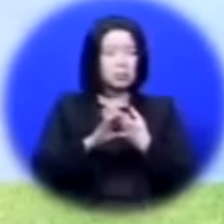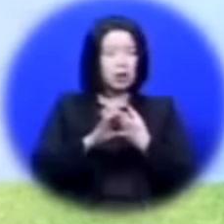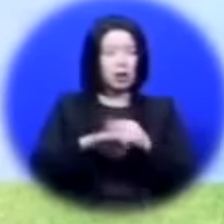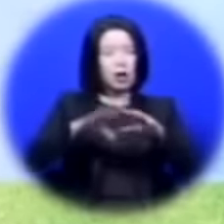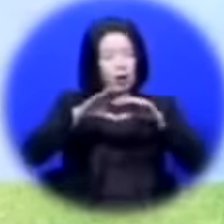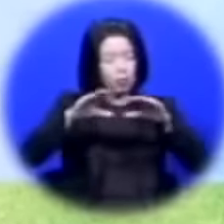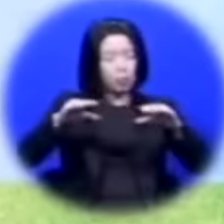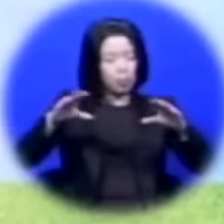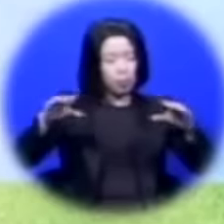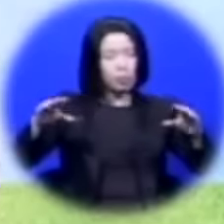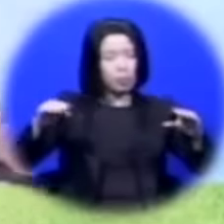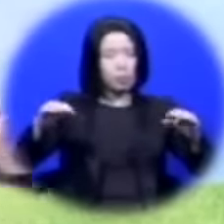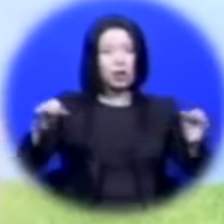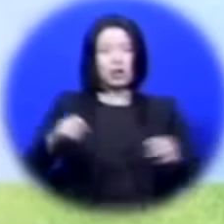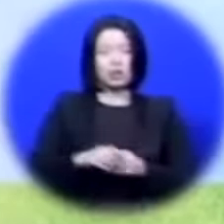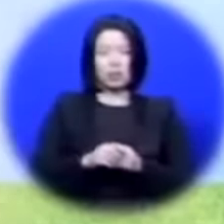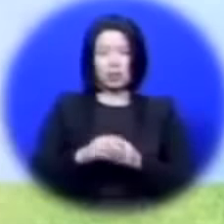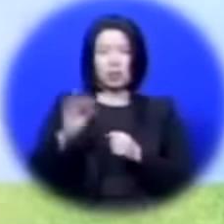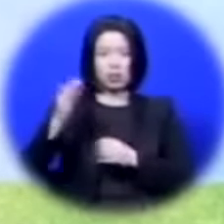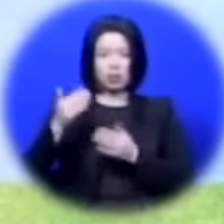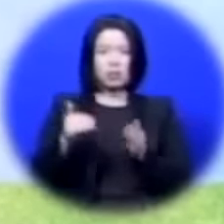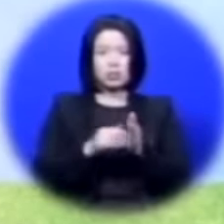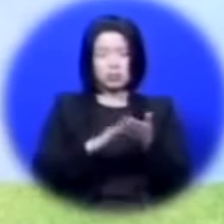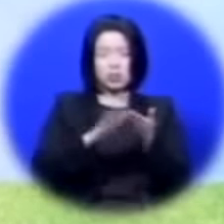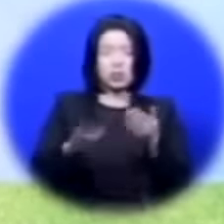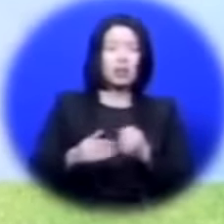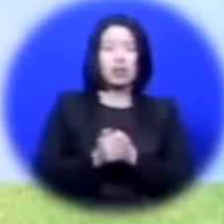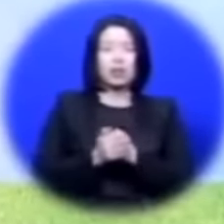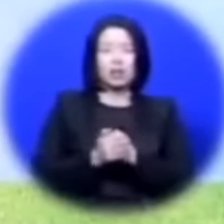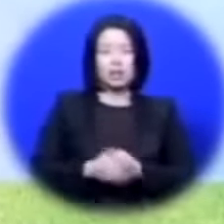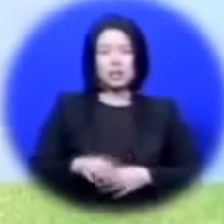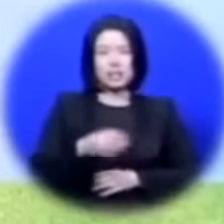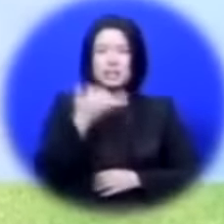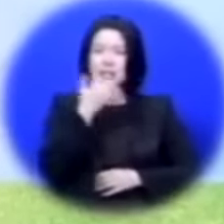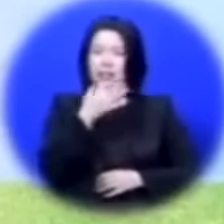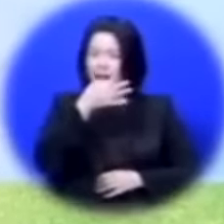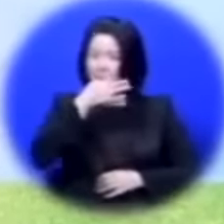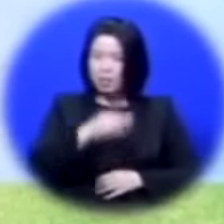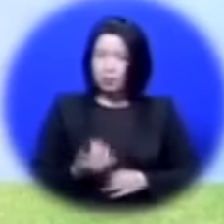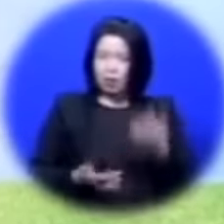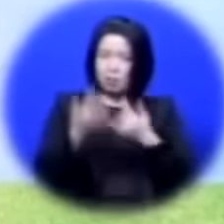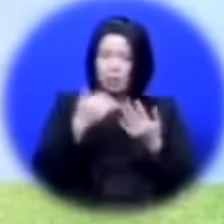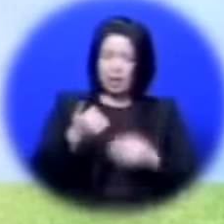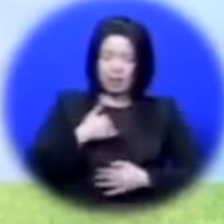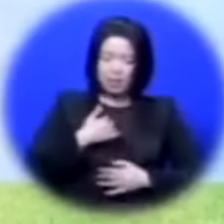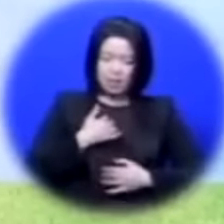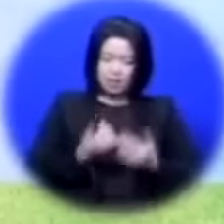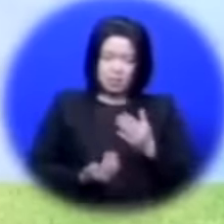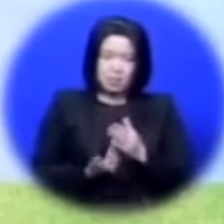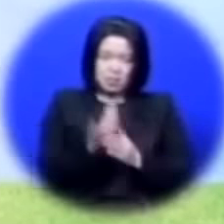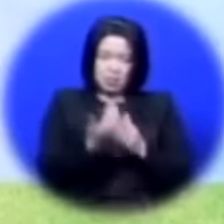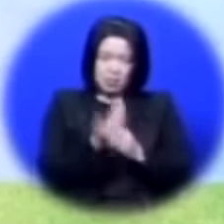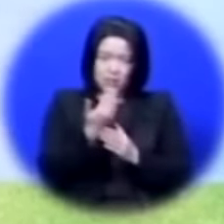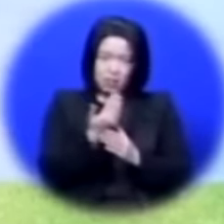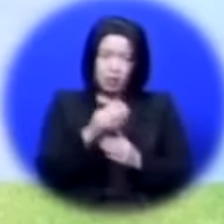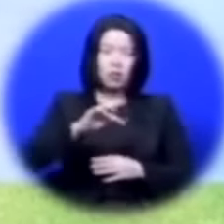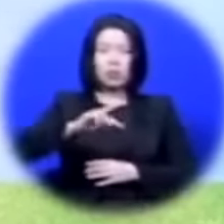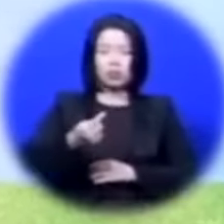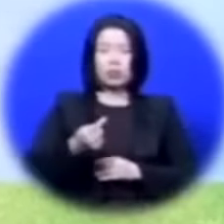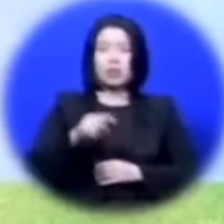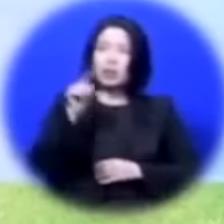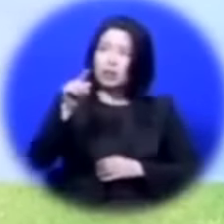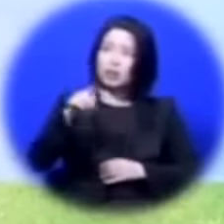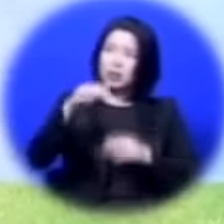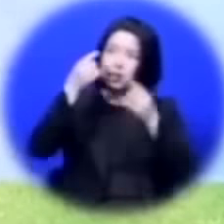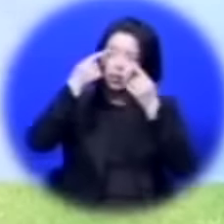이처럼 그렇게 부드러워져 버리고 말았어 정욕의 불길이 제 속에 막 이글거리고 일어났다가 그분의